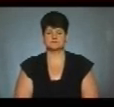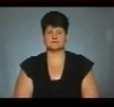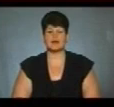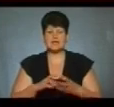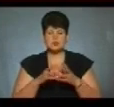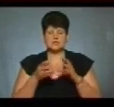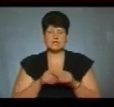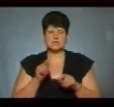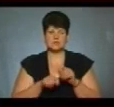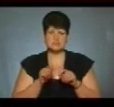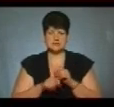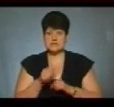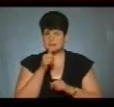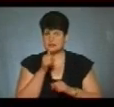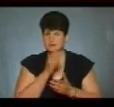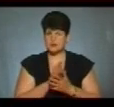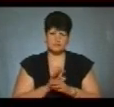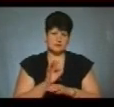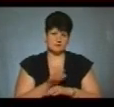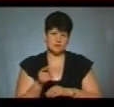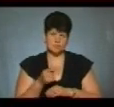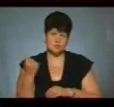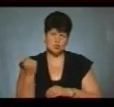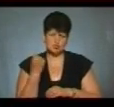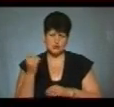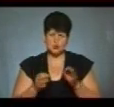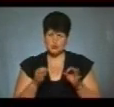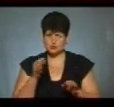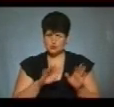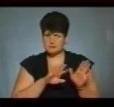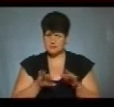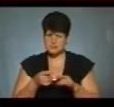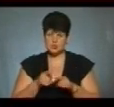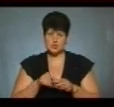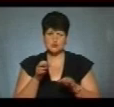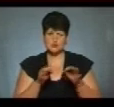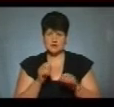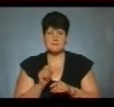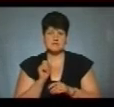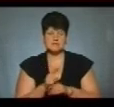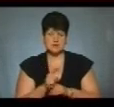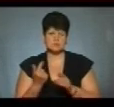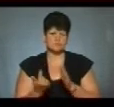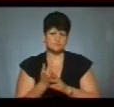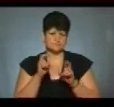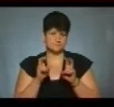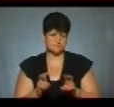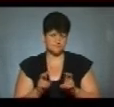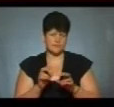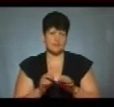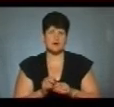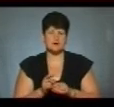Результати дослідження експерти мають відправити в Тернопільський господарський суд. Після цього суддя призначить чергове засідання. Замовник